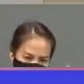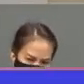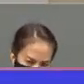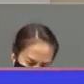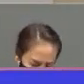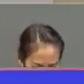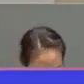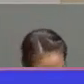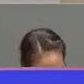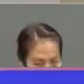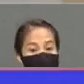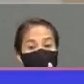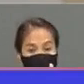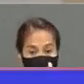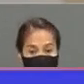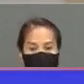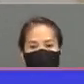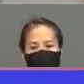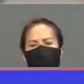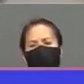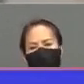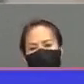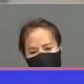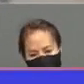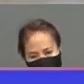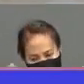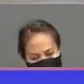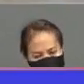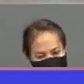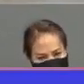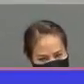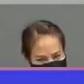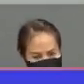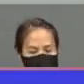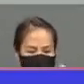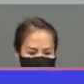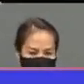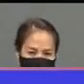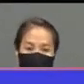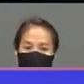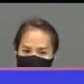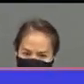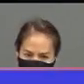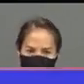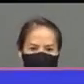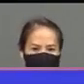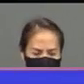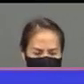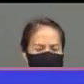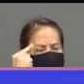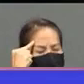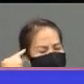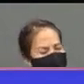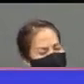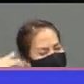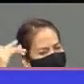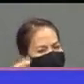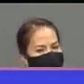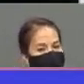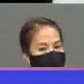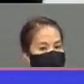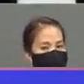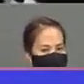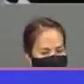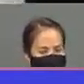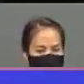อุตสาหกรรมการผลิตวัคซีนชนิดไวรัส vectorก็ได้ดำเนินการเสร็จเรียบร้อยแล้วนะคะการพัฒนาวัคซีนต้นแบบตั้งแต่